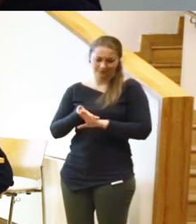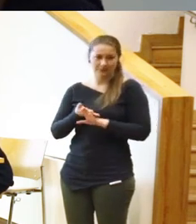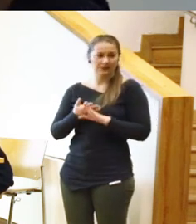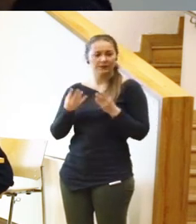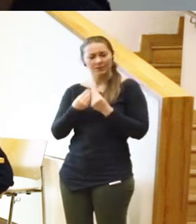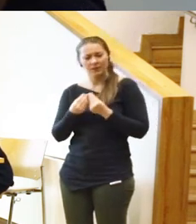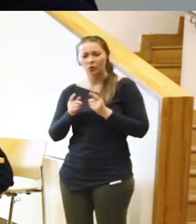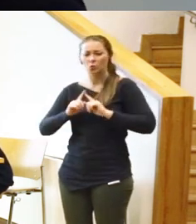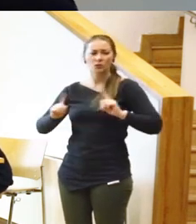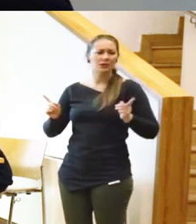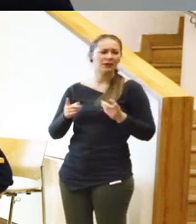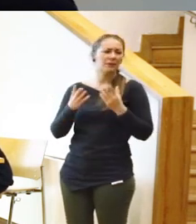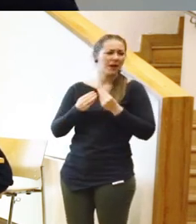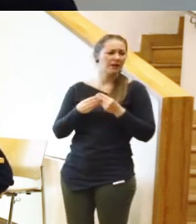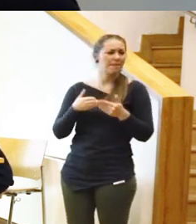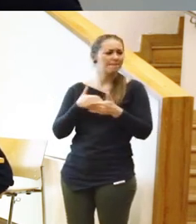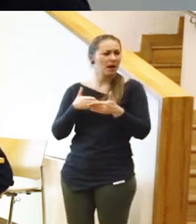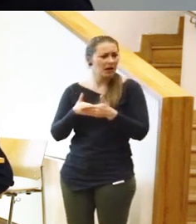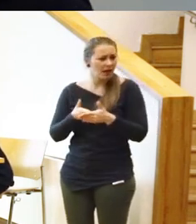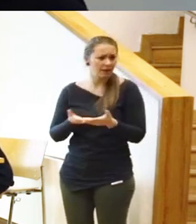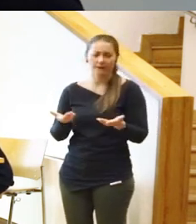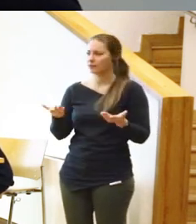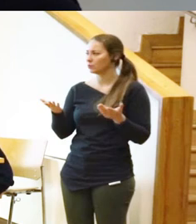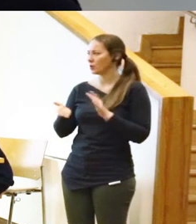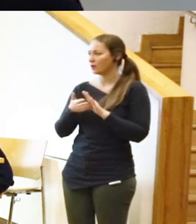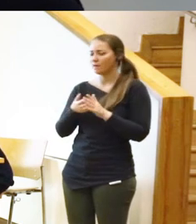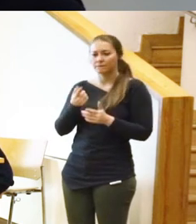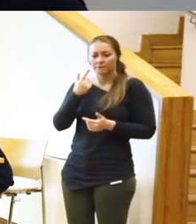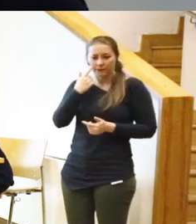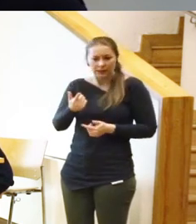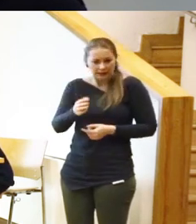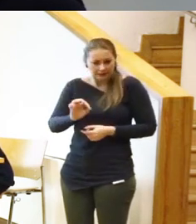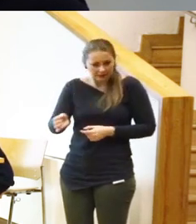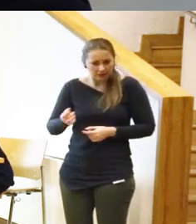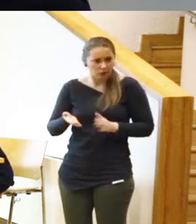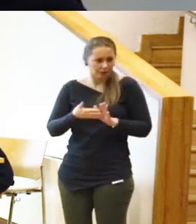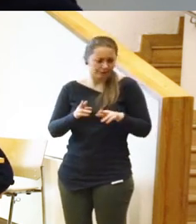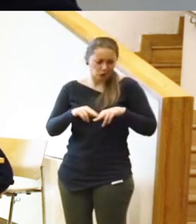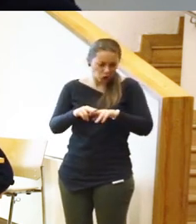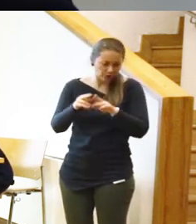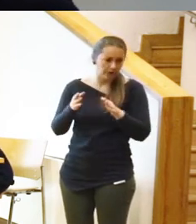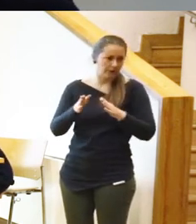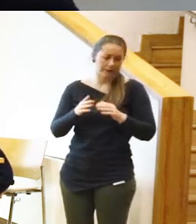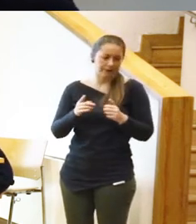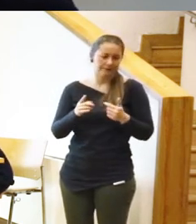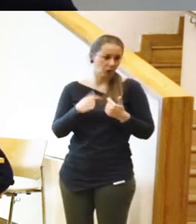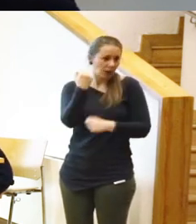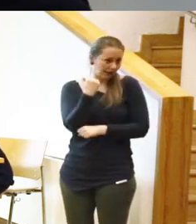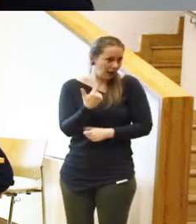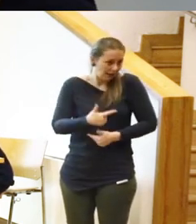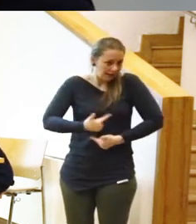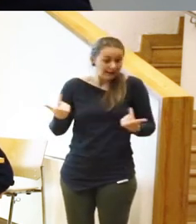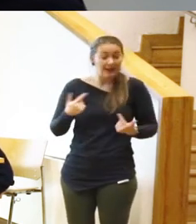viditelných bariérách, Zuzana, a vlastně když jsme se o tom včera bavili a dneska to vlastně znovu zmiňovala, je ještě jakoby celé spektrum široké